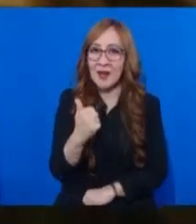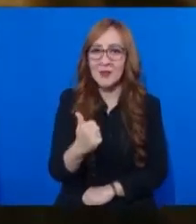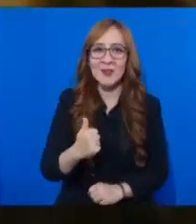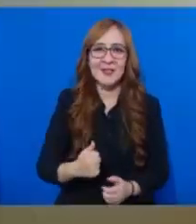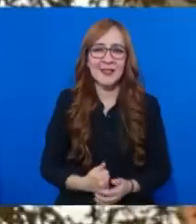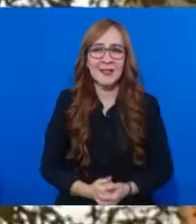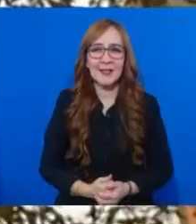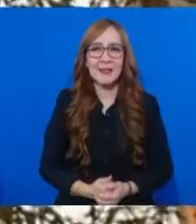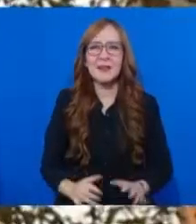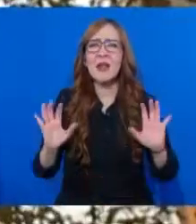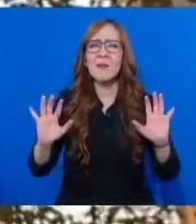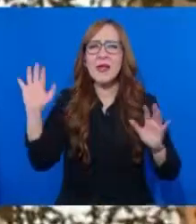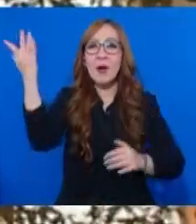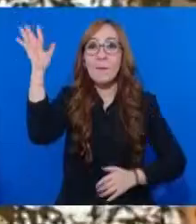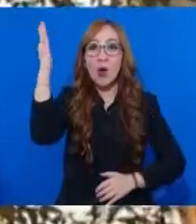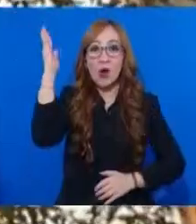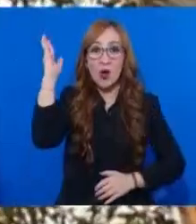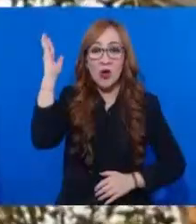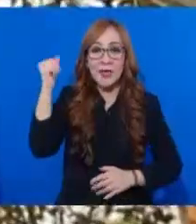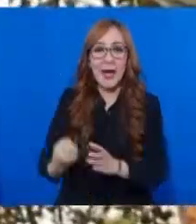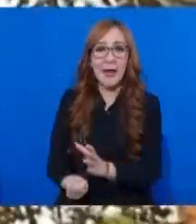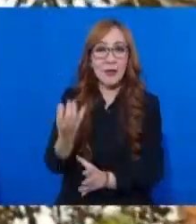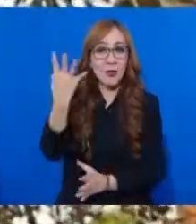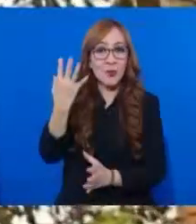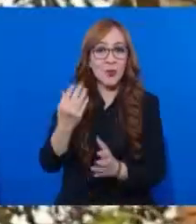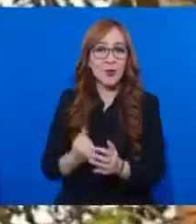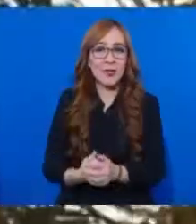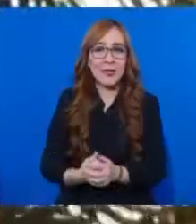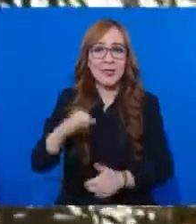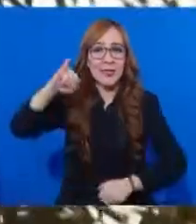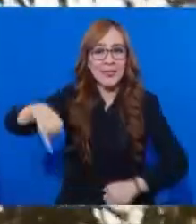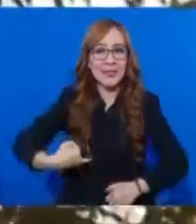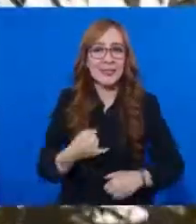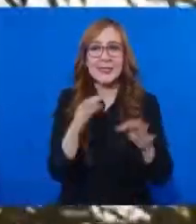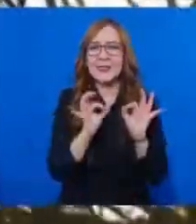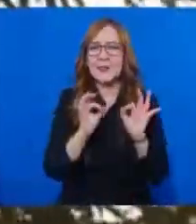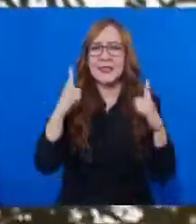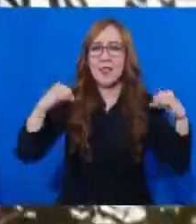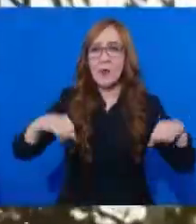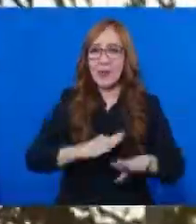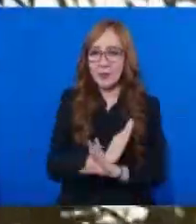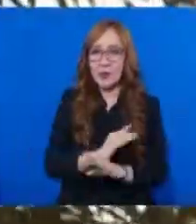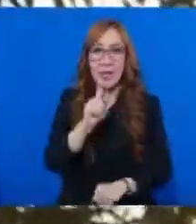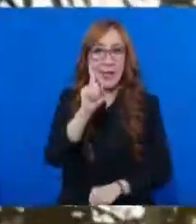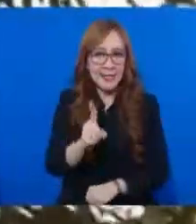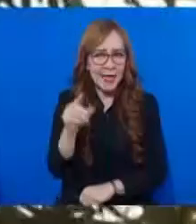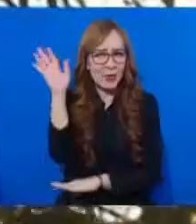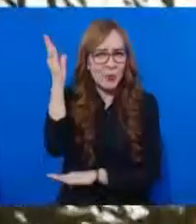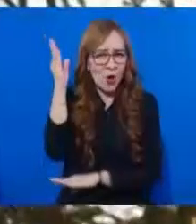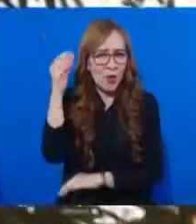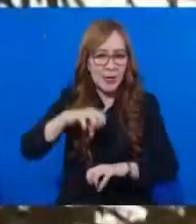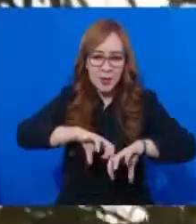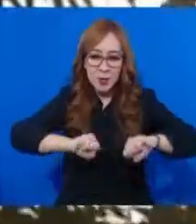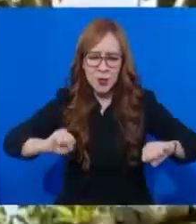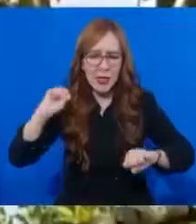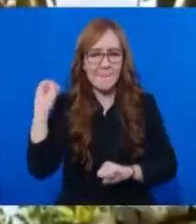Dari puluhan pohon durian yang tumbuh di lahan milik warga Kelurahan Kebon Agung, Jember, Jawa Timur, hanya ada satu pohon durian emas. Pohonnya tidak terlalu